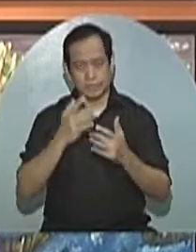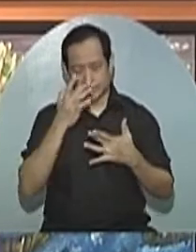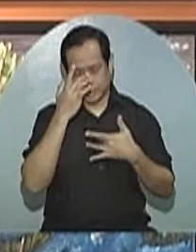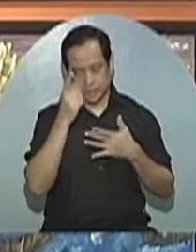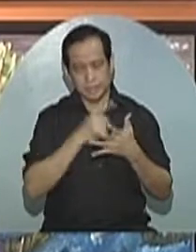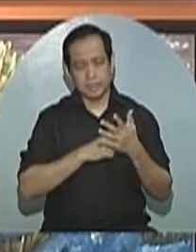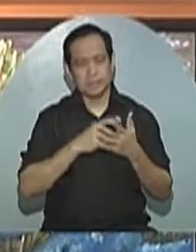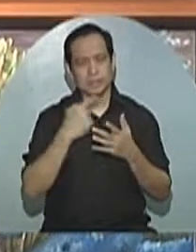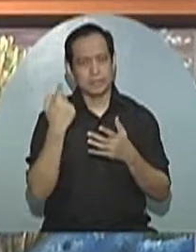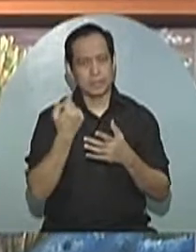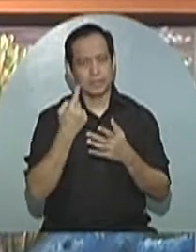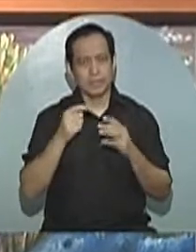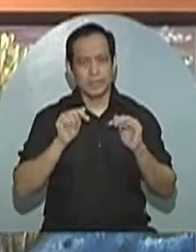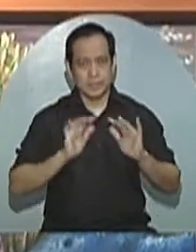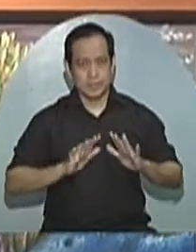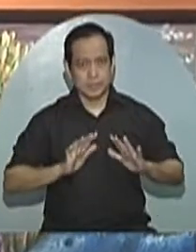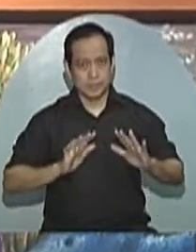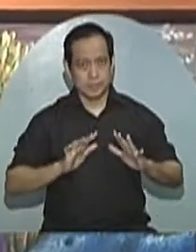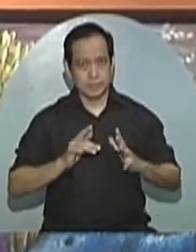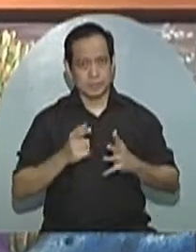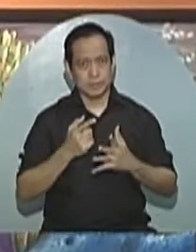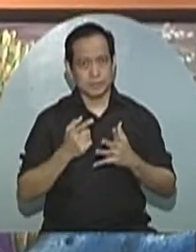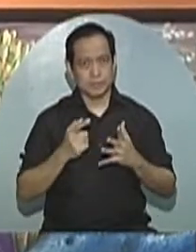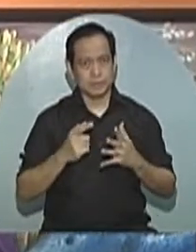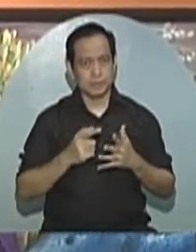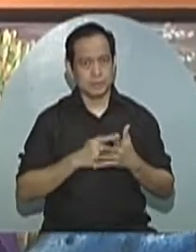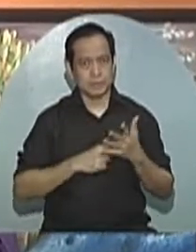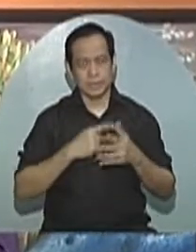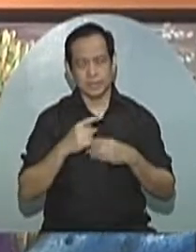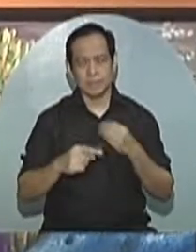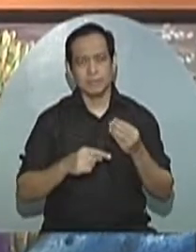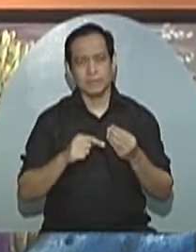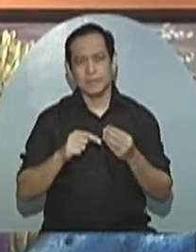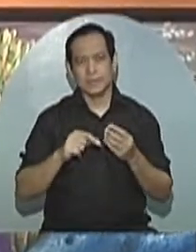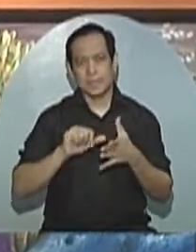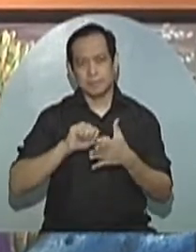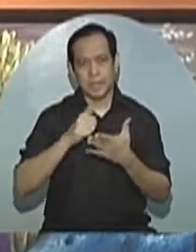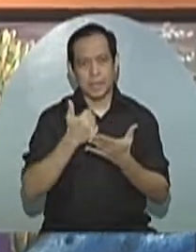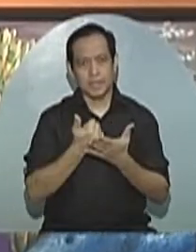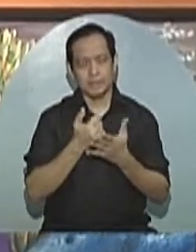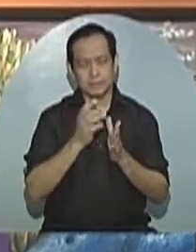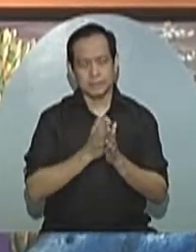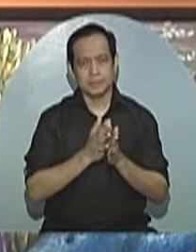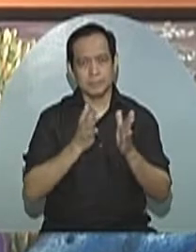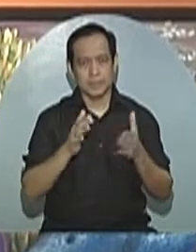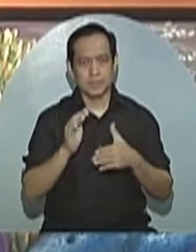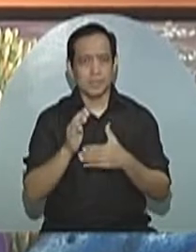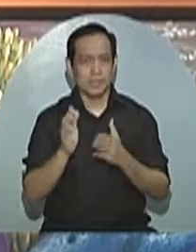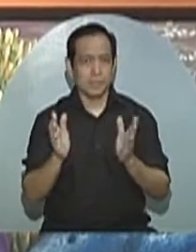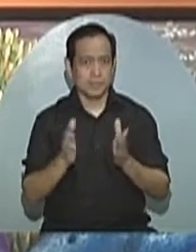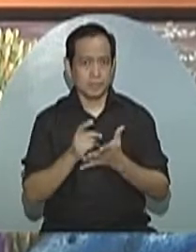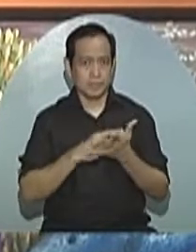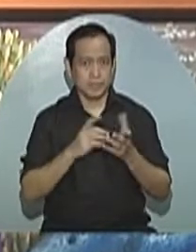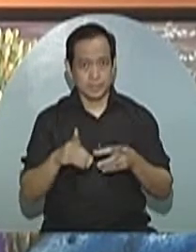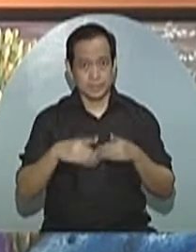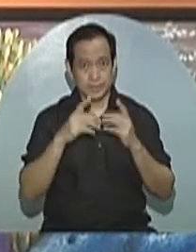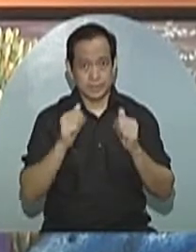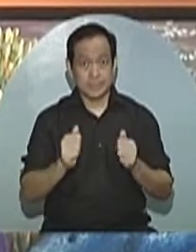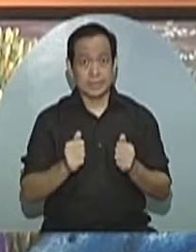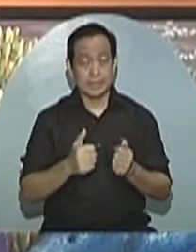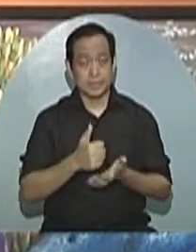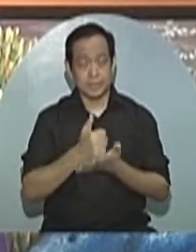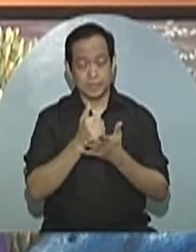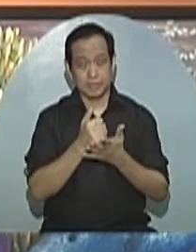mga palagiang seizures. Gaano man kalaki o kaliit ang inyong donasyon, tiyak na